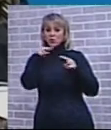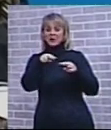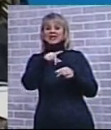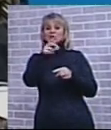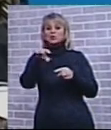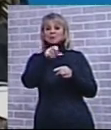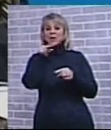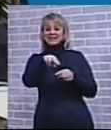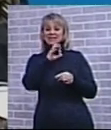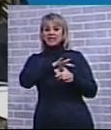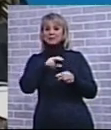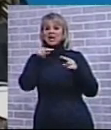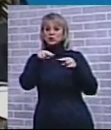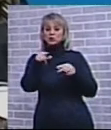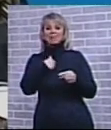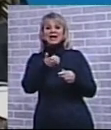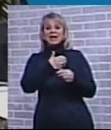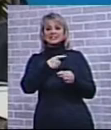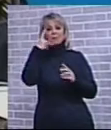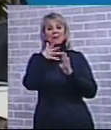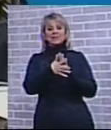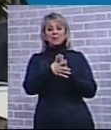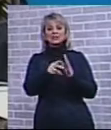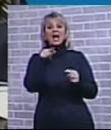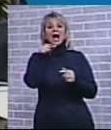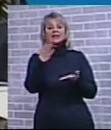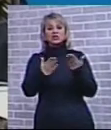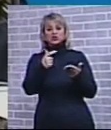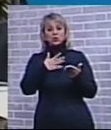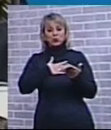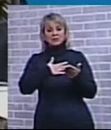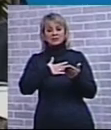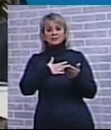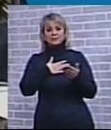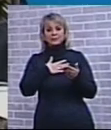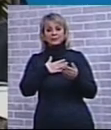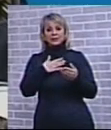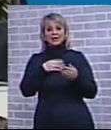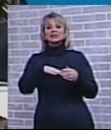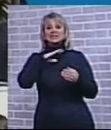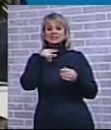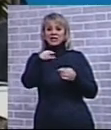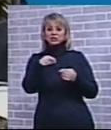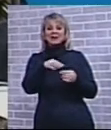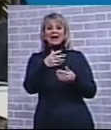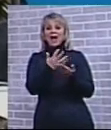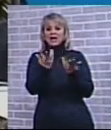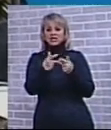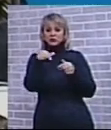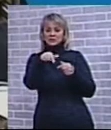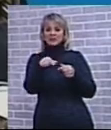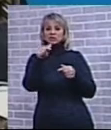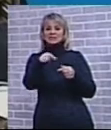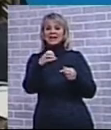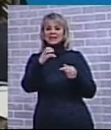Роспотребнадзора. И мы хотим понимать, а есть ли у нас в достаточном ли количестве те